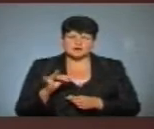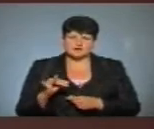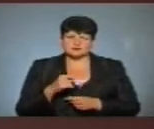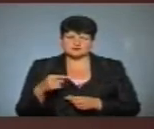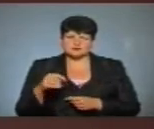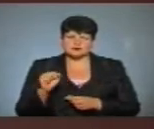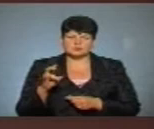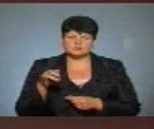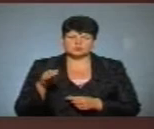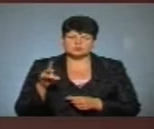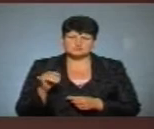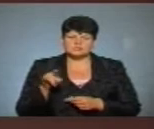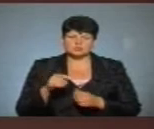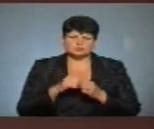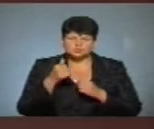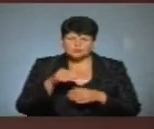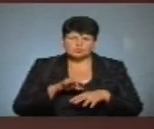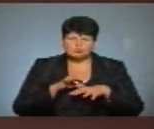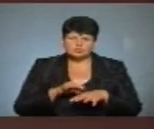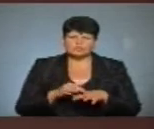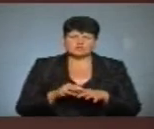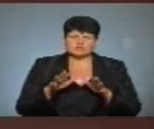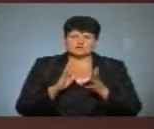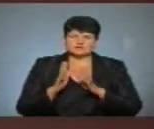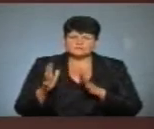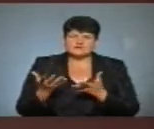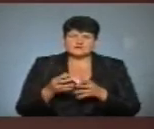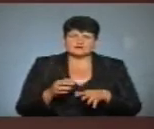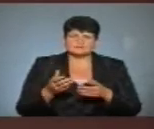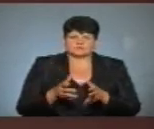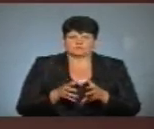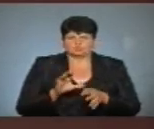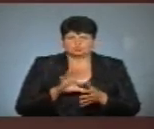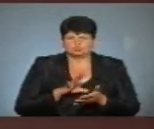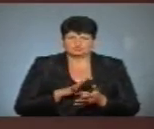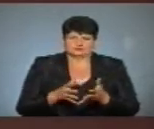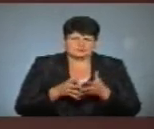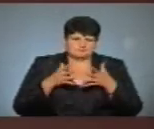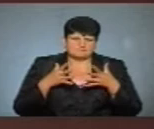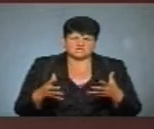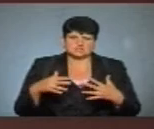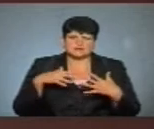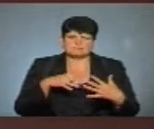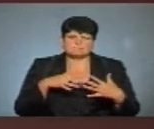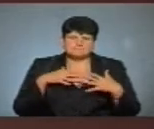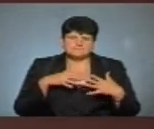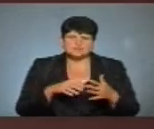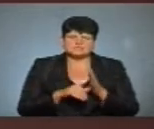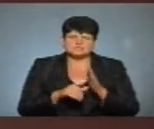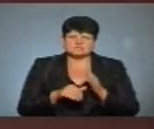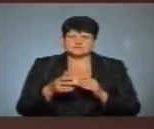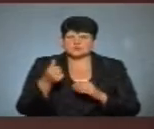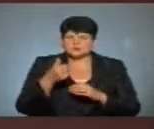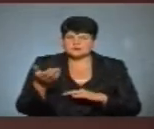щороку проводять в урочищі, де відбувся найбільший бій між УПА та НКВС 76 років тому. Цьогоріч на